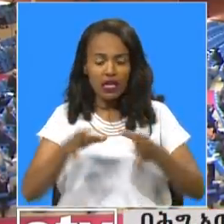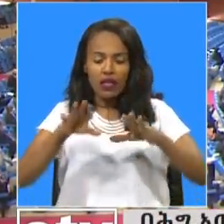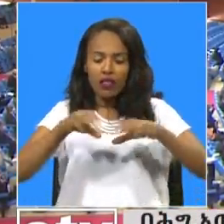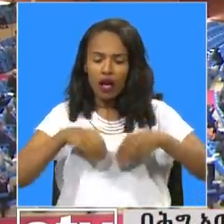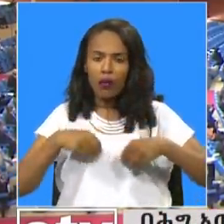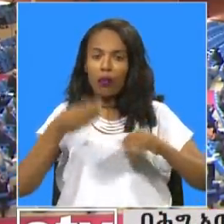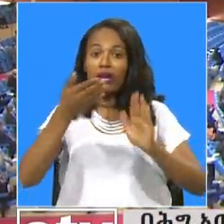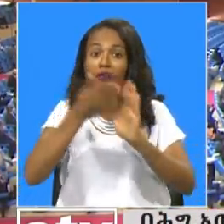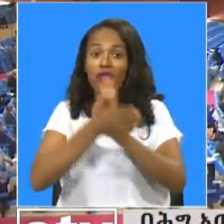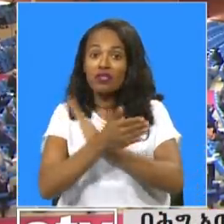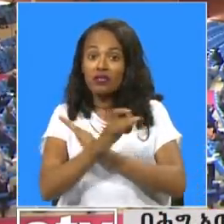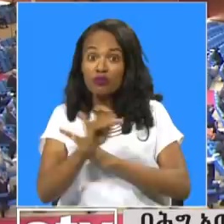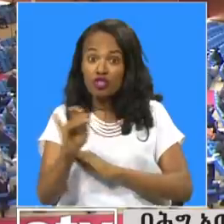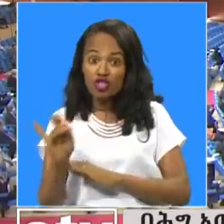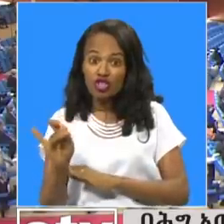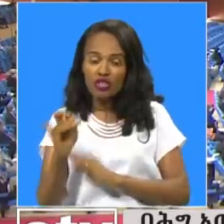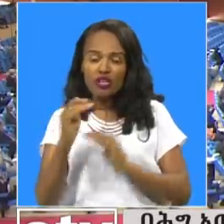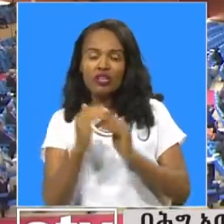ተቀብለን መፈጸም እንጂ